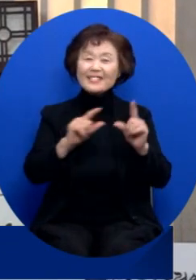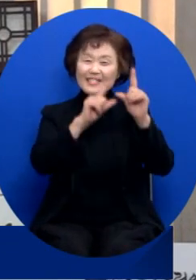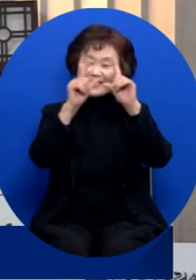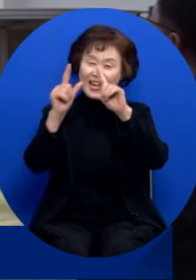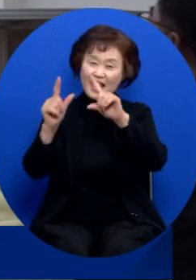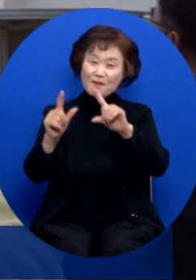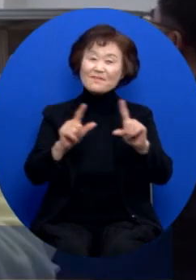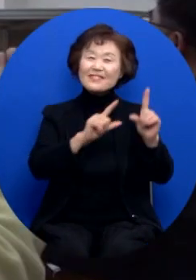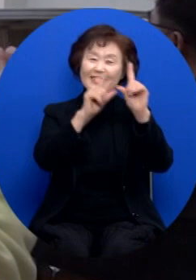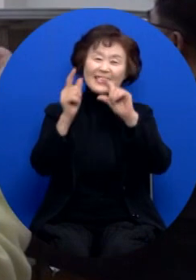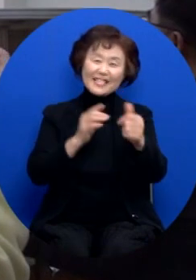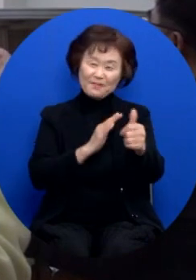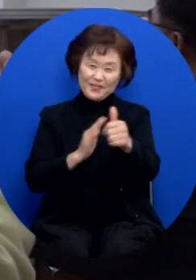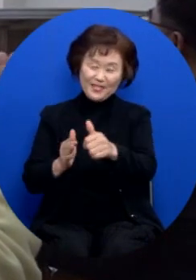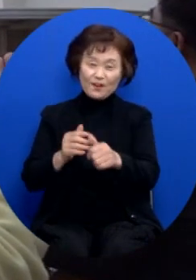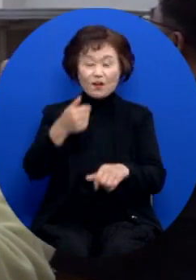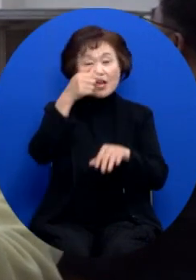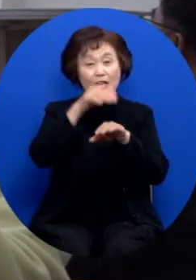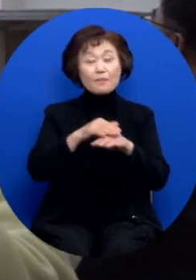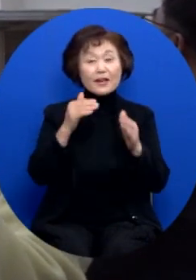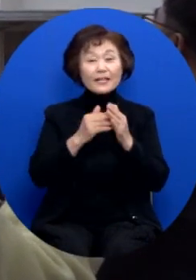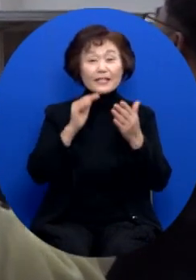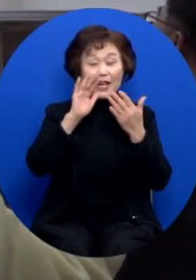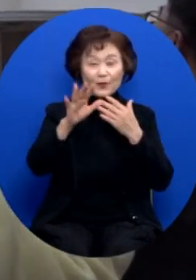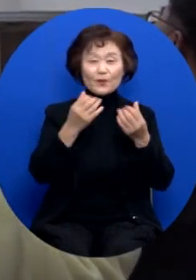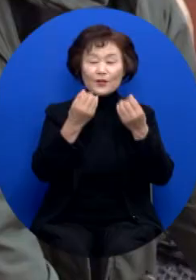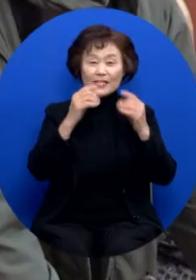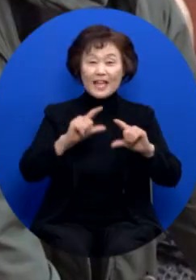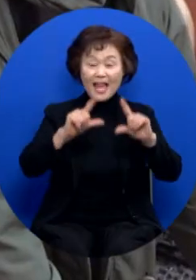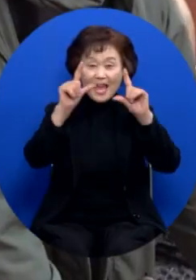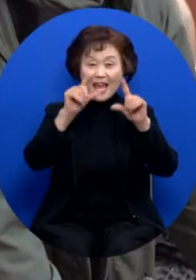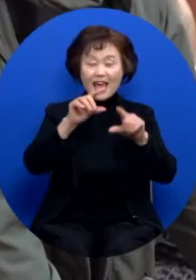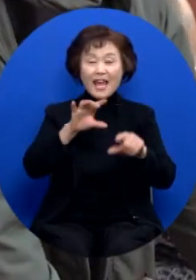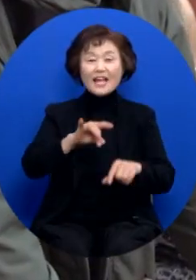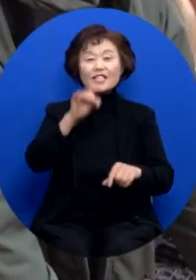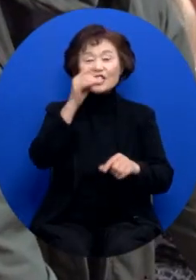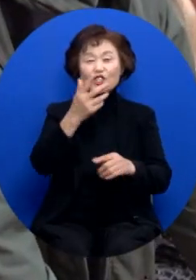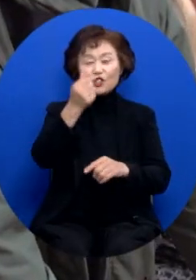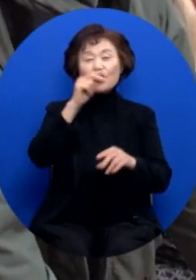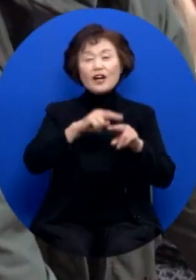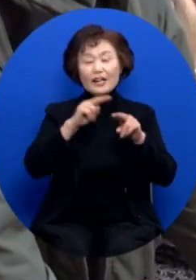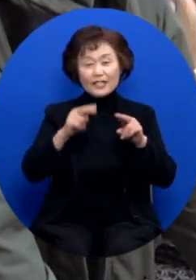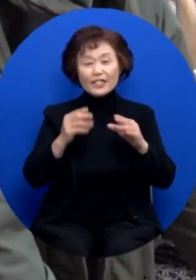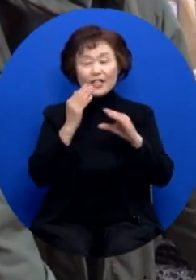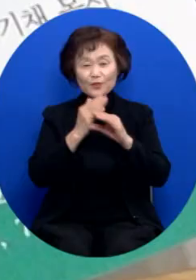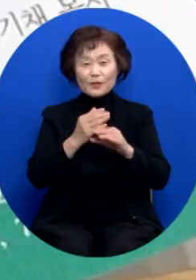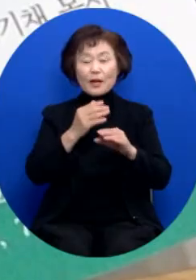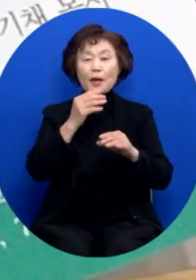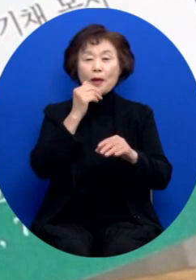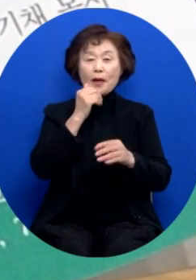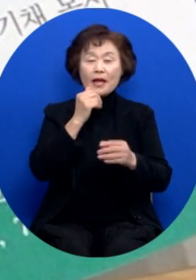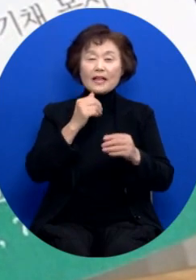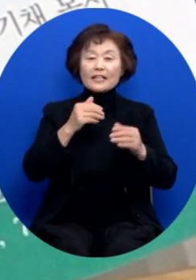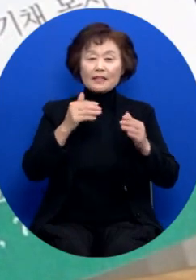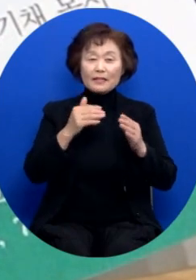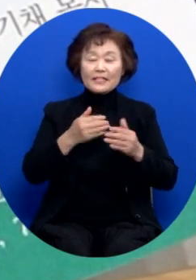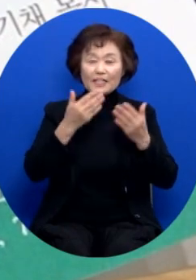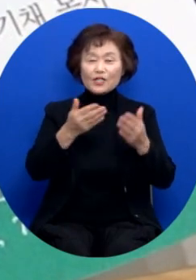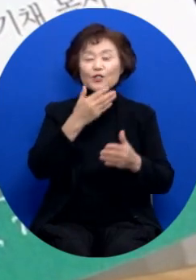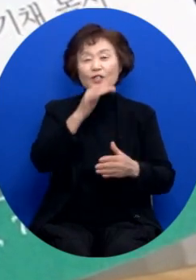사십시오. 예배를 마친 성도들은 새해 첫 주를 은혜 가운데 마무리할 수 있어 하나님 앞에 감사하다고